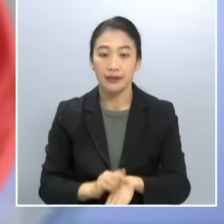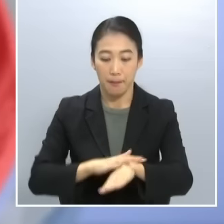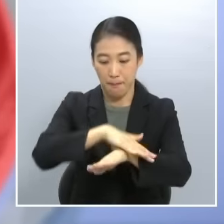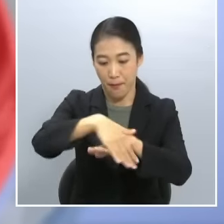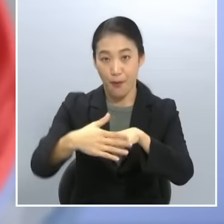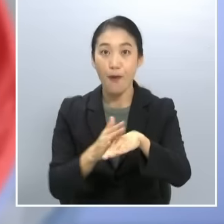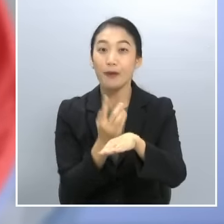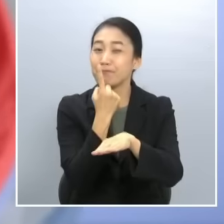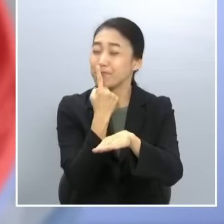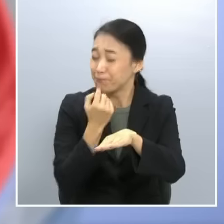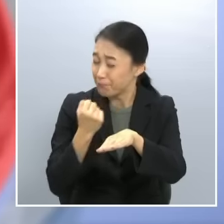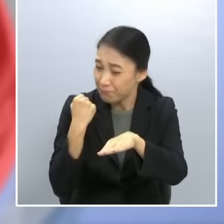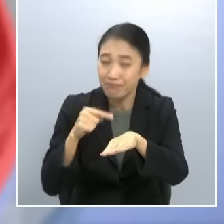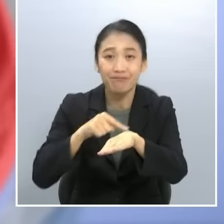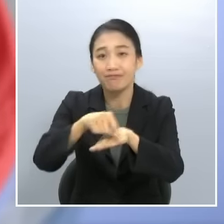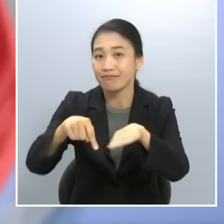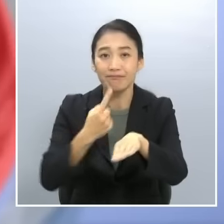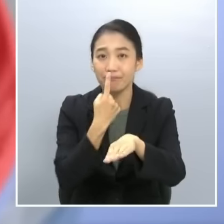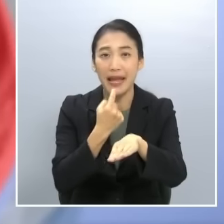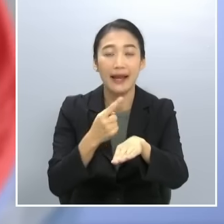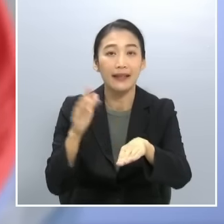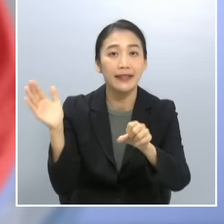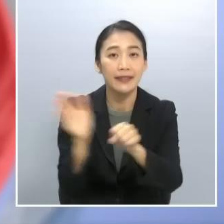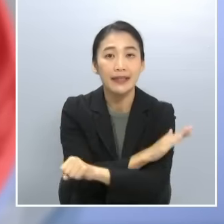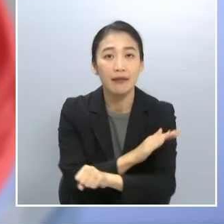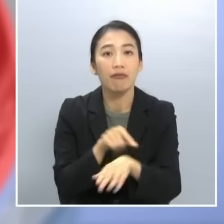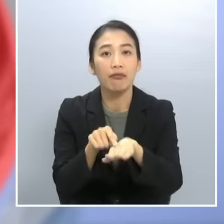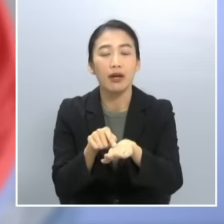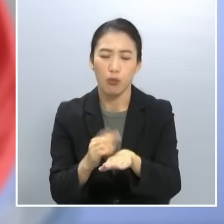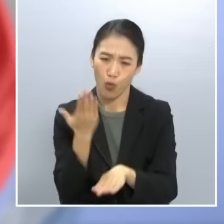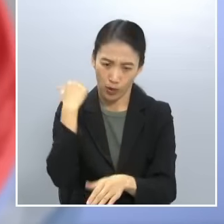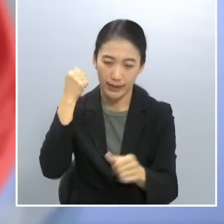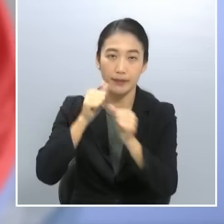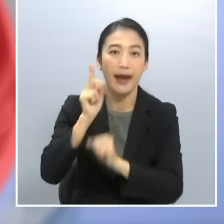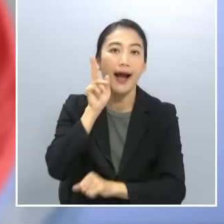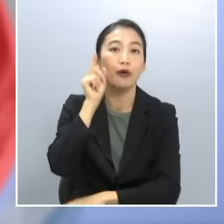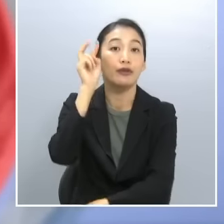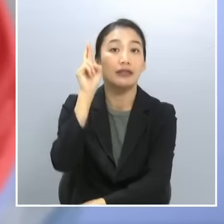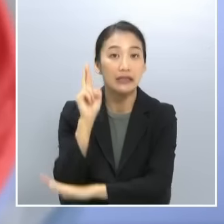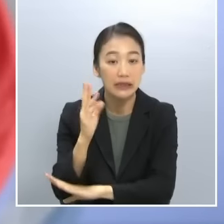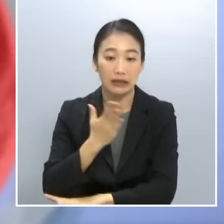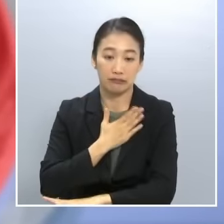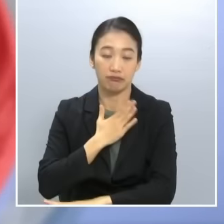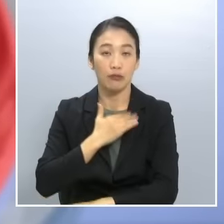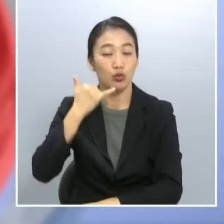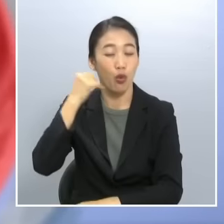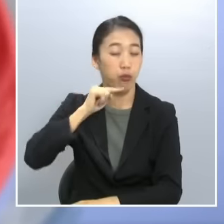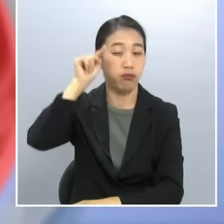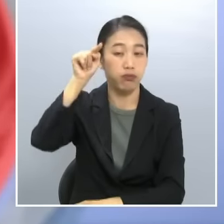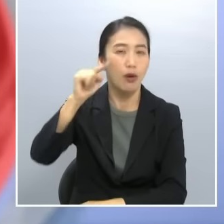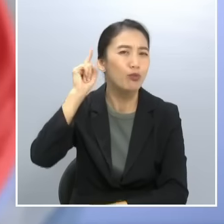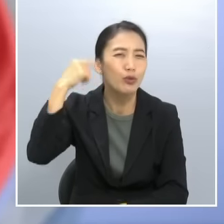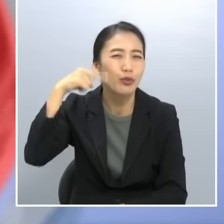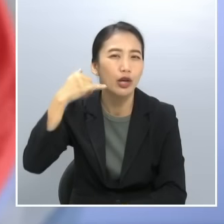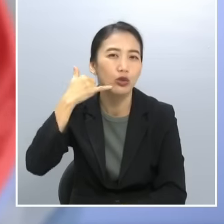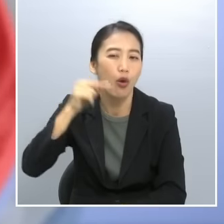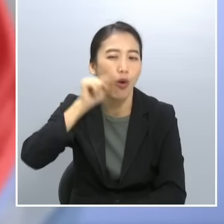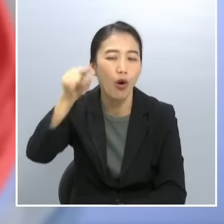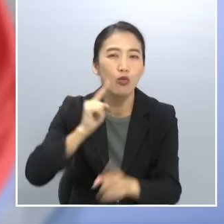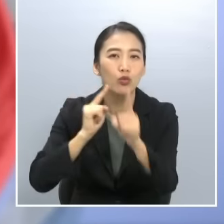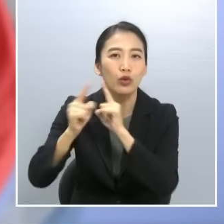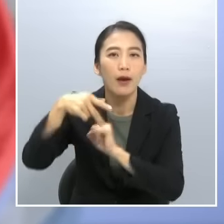พี่หมวยอริสราเนี่ยแหละครับเป็นคนถามในรายการเที่ยงจาเหตุการณ์เองอืเป็นคนโทรคุยเองแล้วพรก็ต่อสายเข้ามา